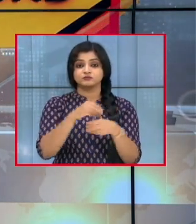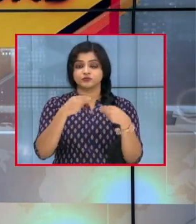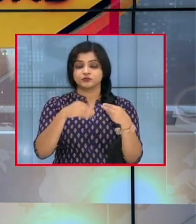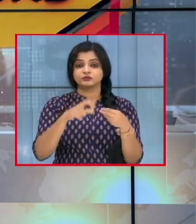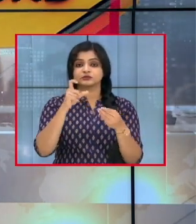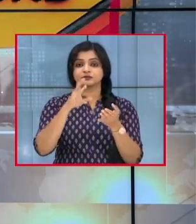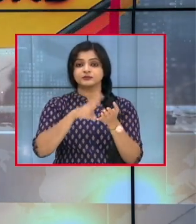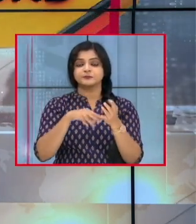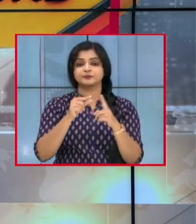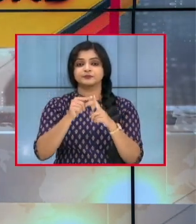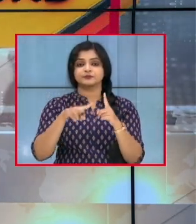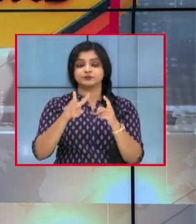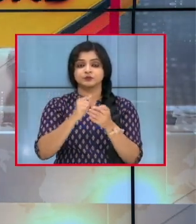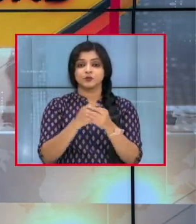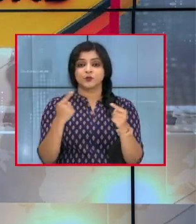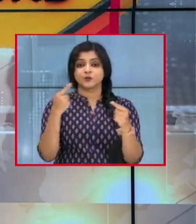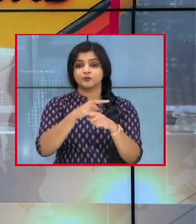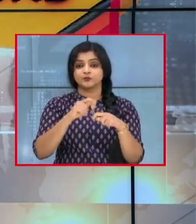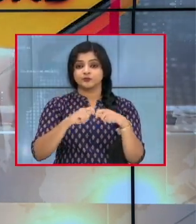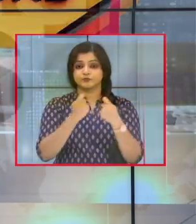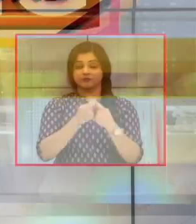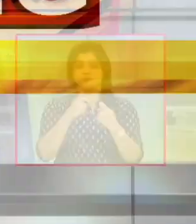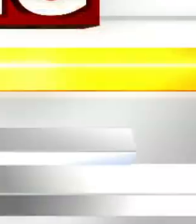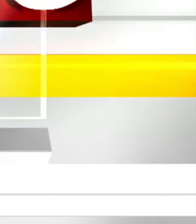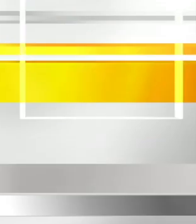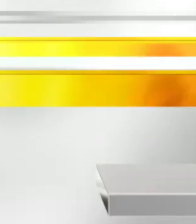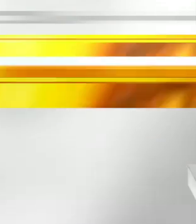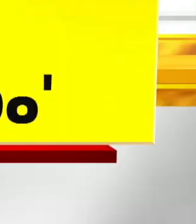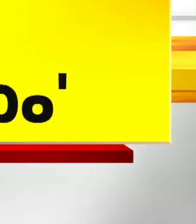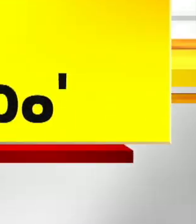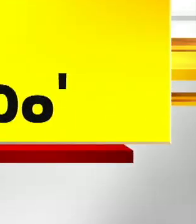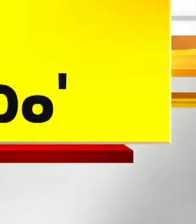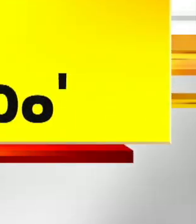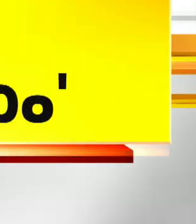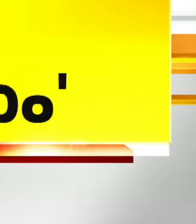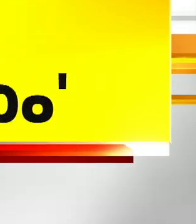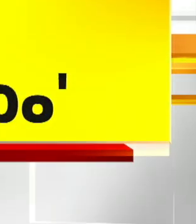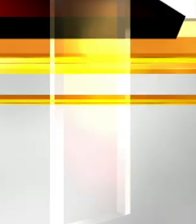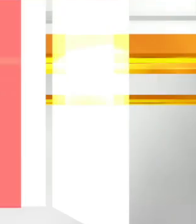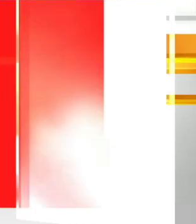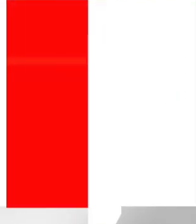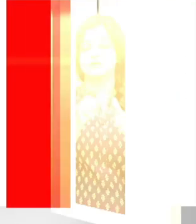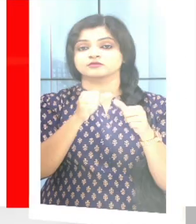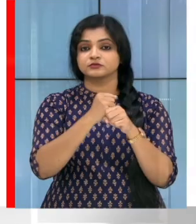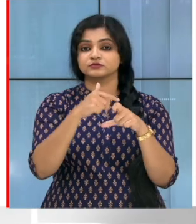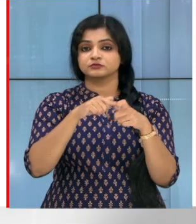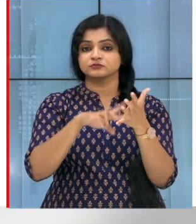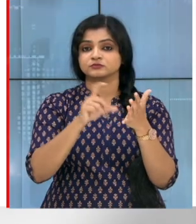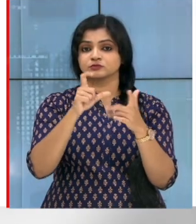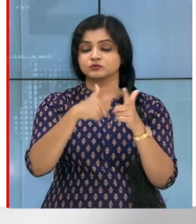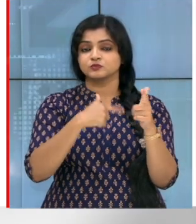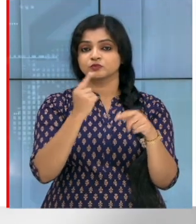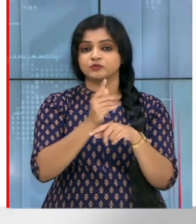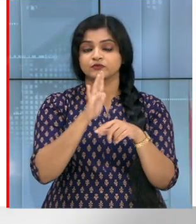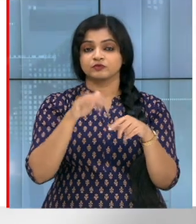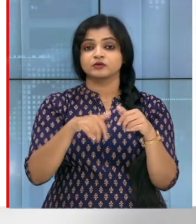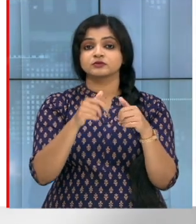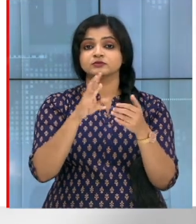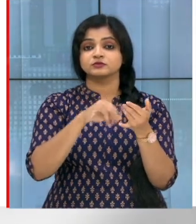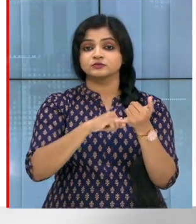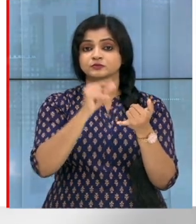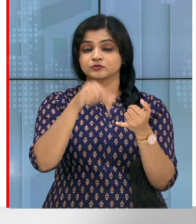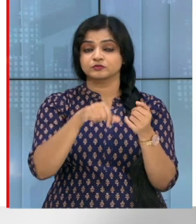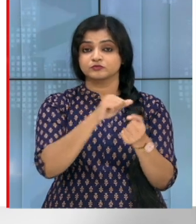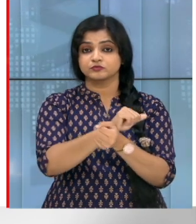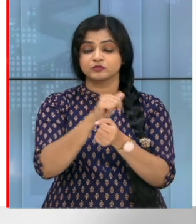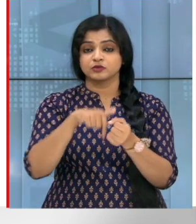പിണറായി വിജയൻ. പ്രതിപക്ഷത്തെ ഭയപ്പെടുത്താൻ BJP കേന്ദ്ര ഏജൻസികളെ ഉപയോഗിക്കുന്നുവെന്ന് വിമർശനം. സിസോദിയയുടെ അറസ്റ്റ് അധികാര ദുർവിനിയോഗവും